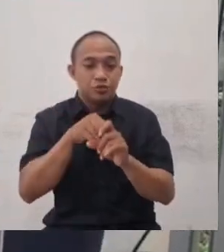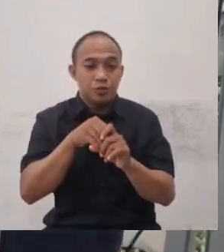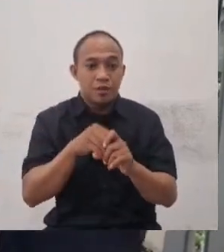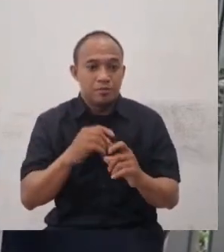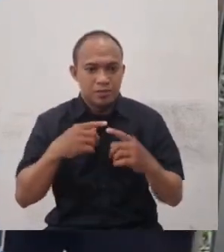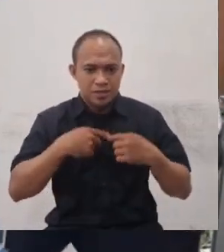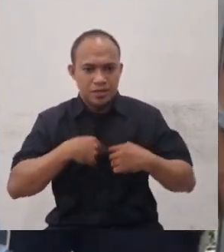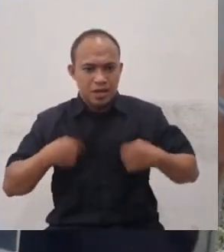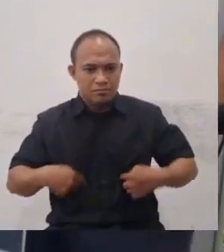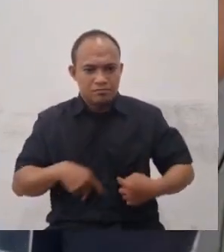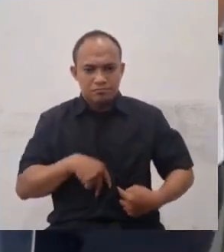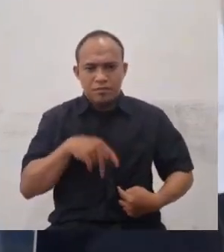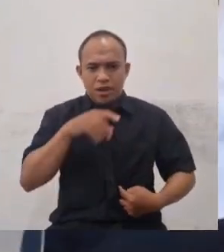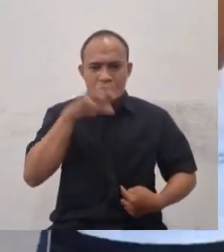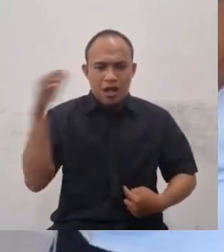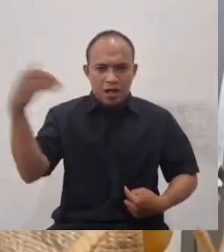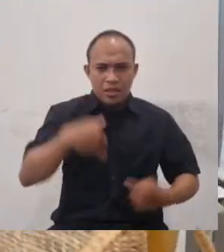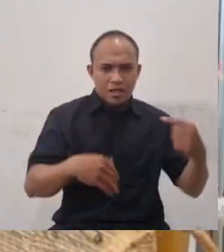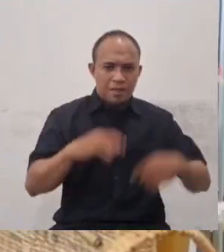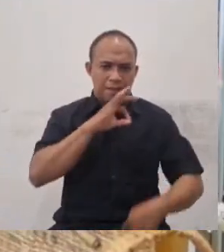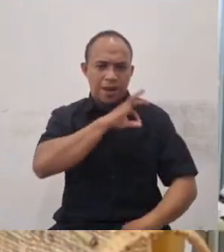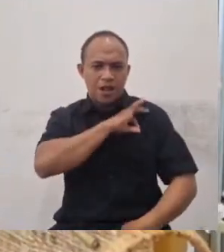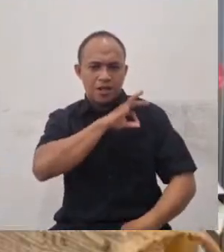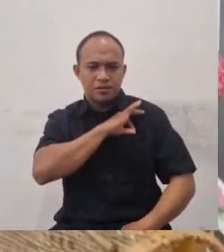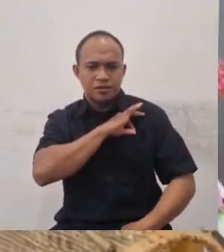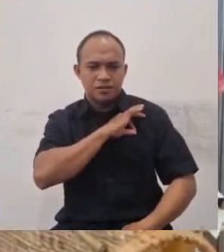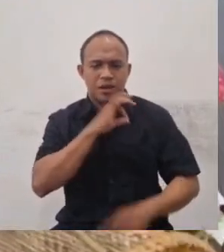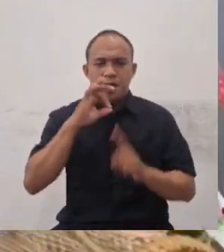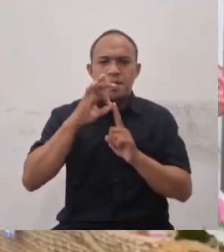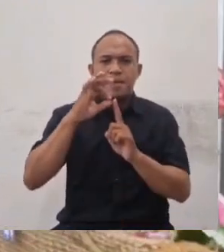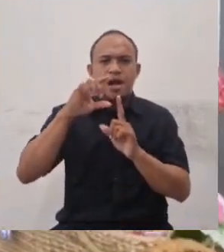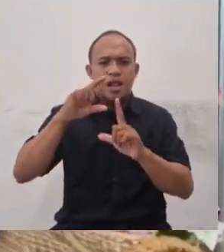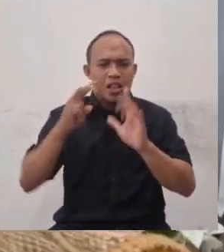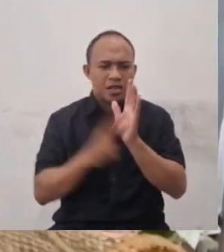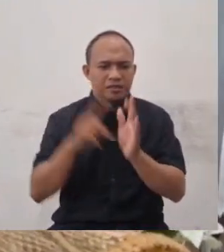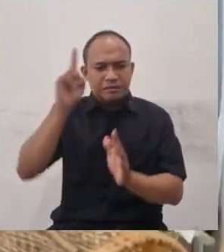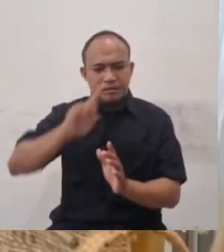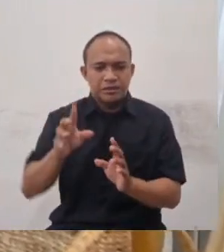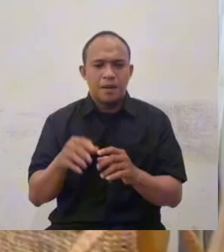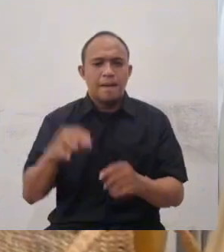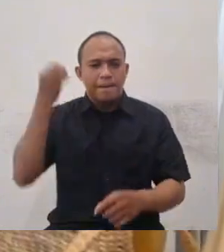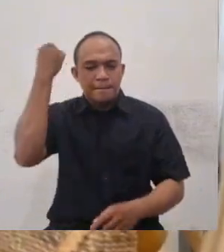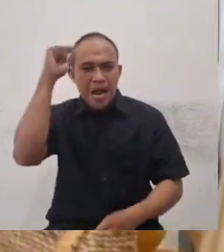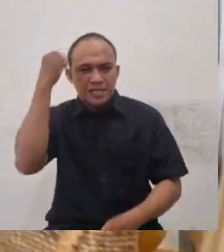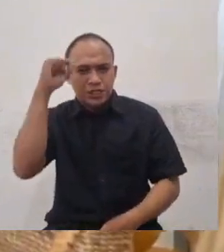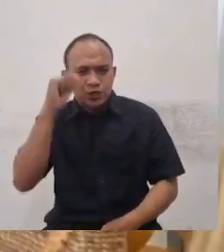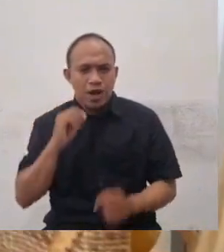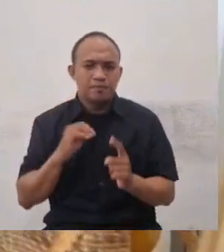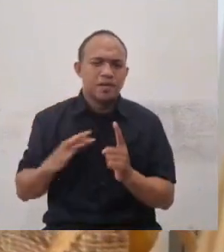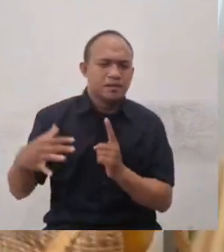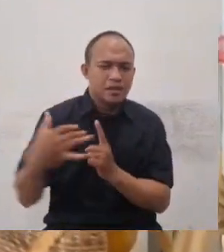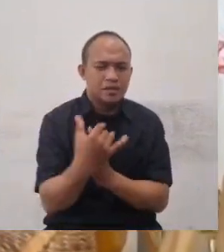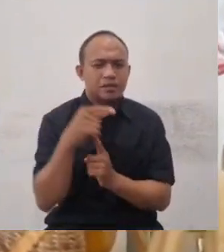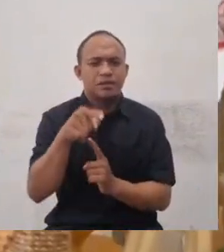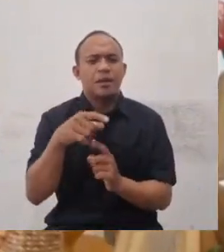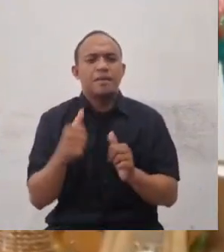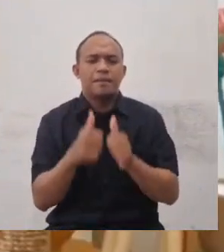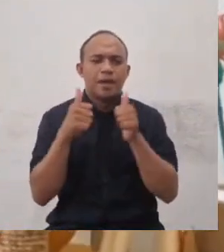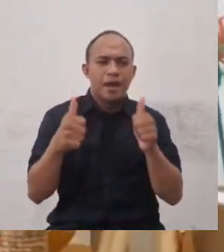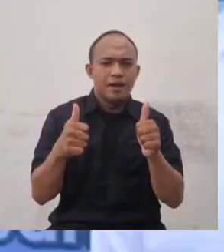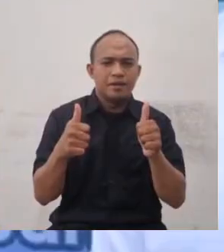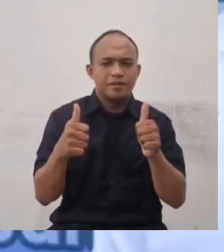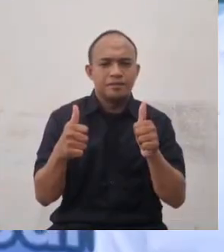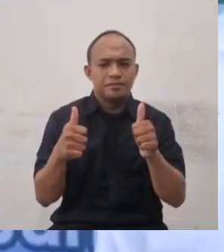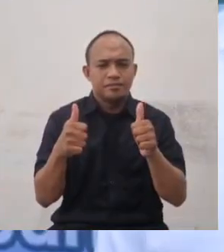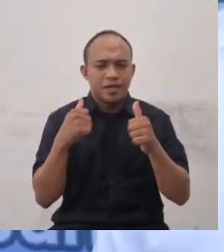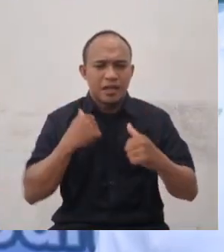yang terdiri dari aparatur sipil negara, karyawan PLN Gorontalo, mahasiswa dan masyarakat. Kami menyambut baik